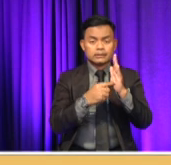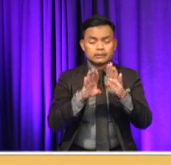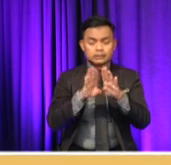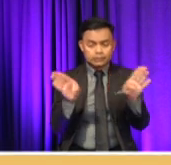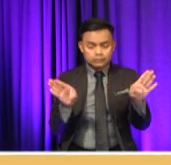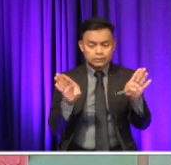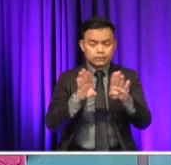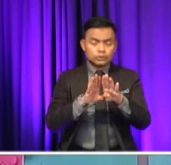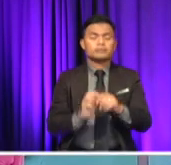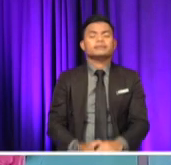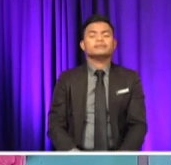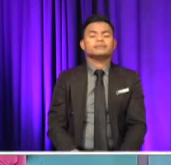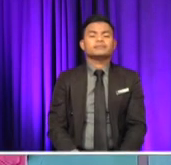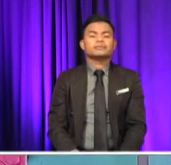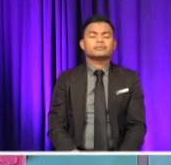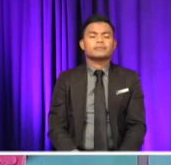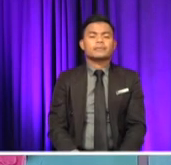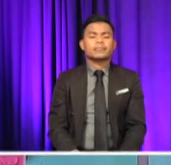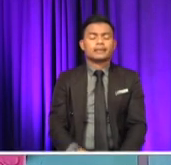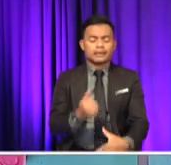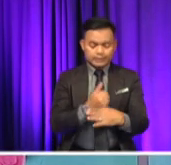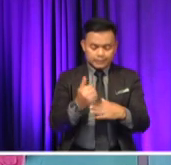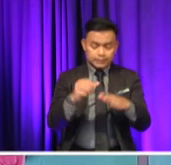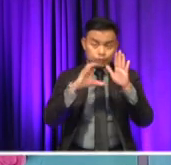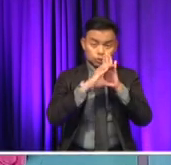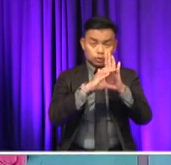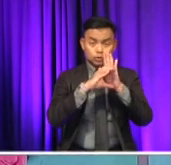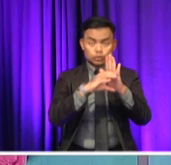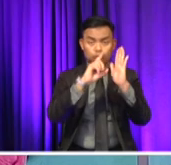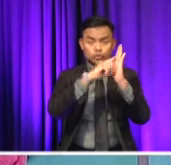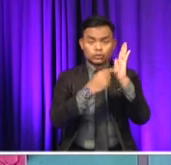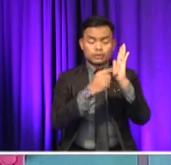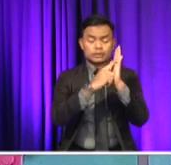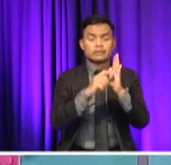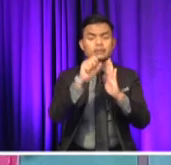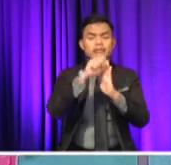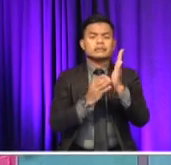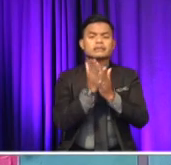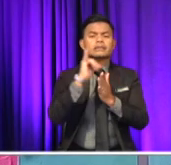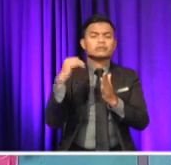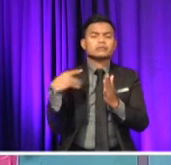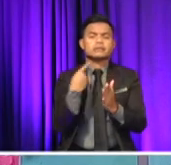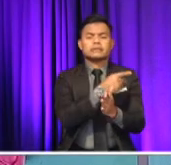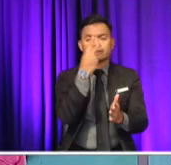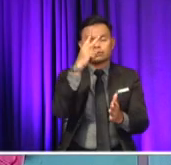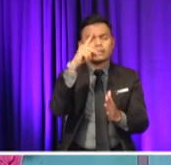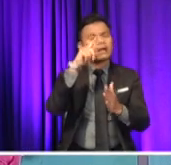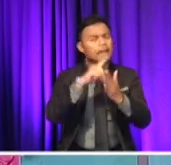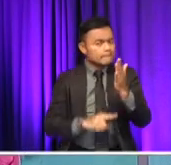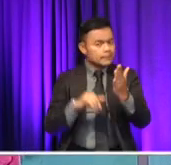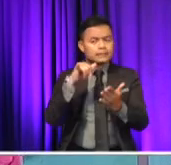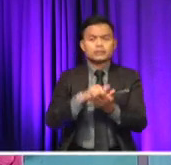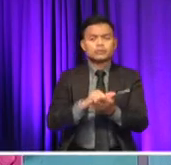oke itu antara contoh-contoh Swiss seterusnya kita tengok Apa itu Swiss toge